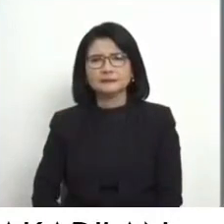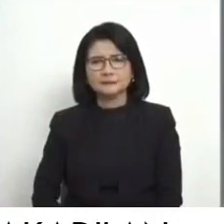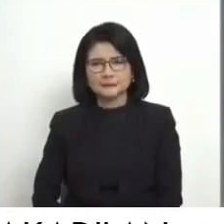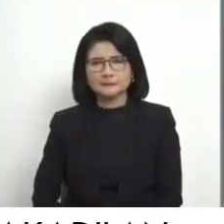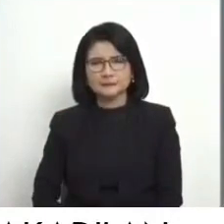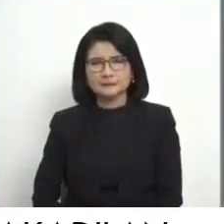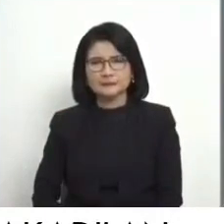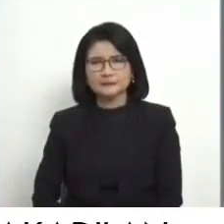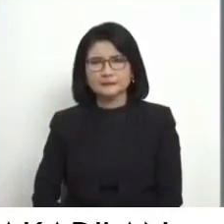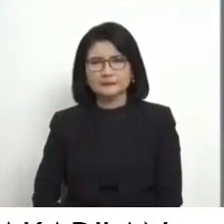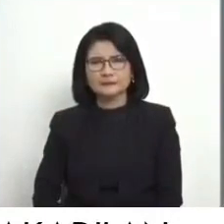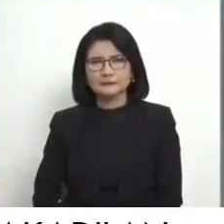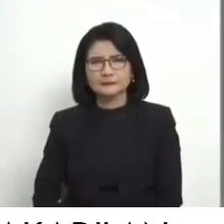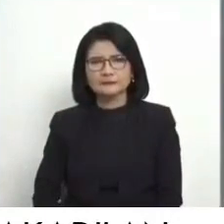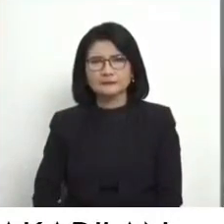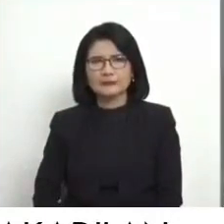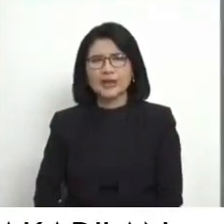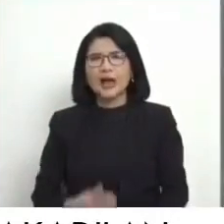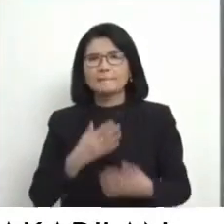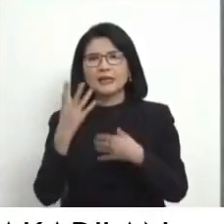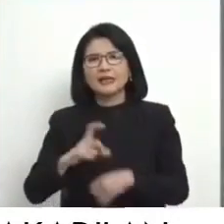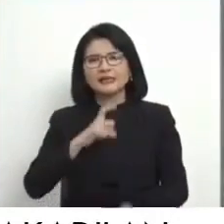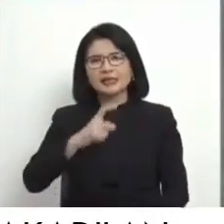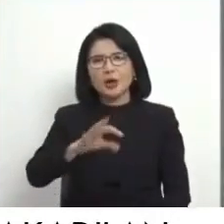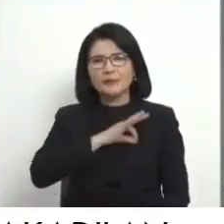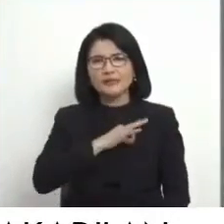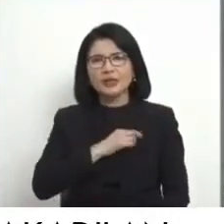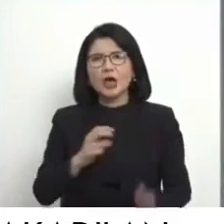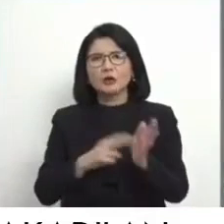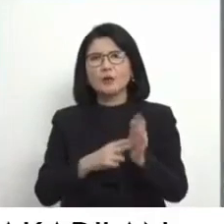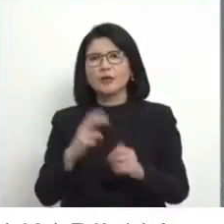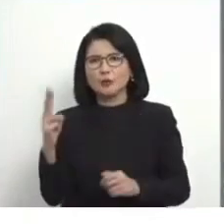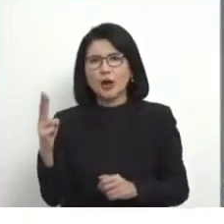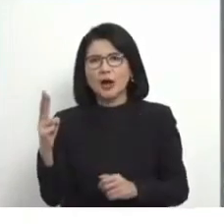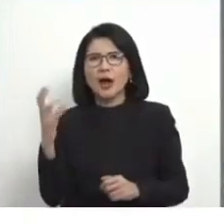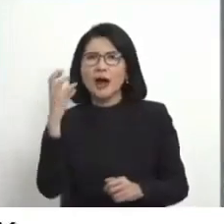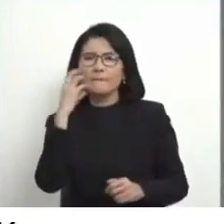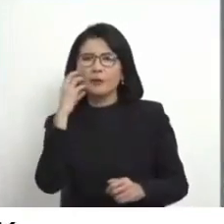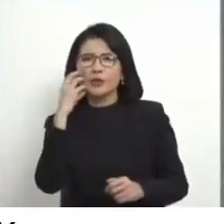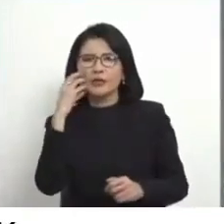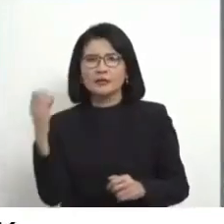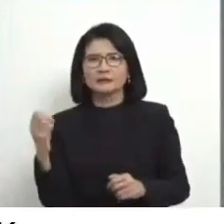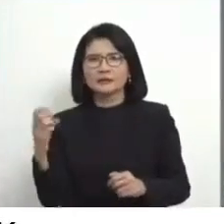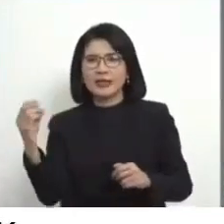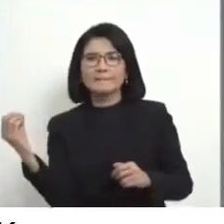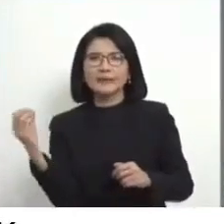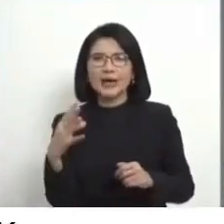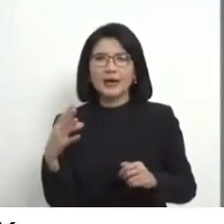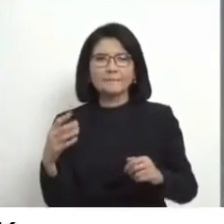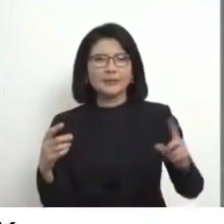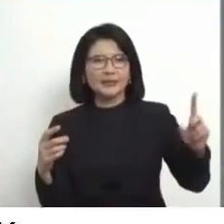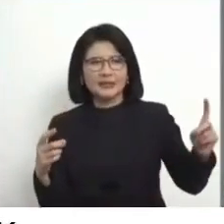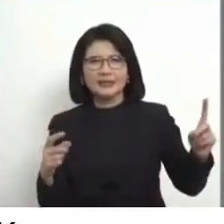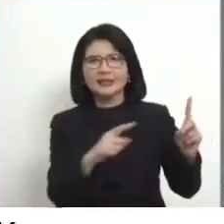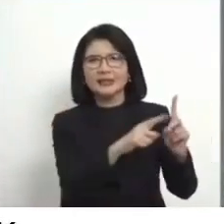kasih Selanjutnya kami persilakan kepada calon Presiden Nomor ur 2 Bapak Prabowo Subianto untuk menanggapi atas jawaban yang disampaikan oleh Bapak Anis